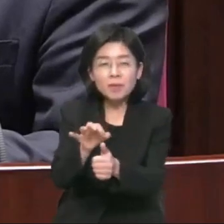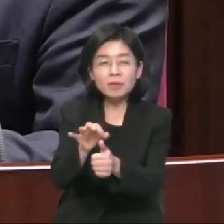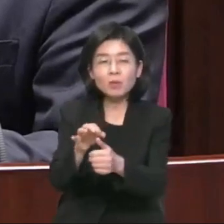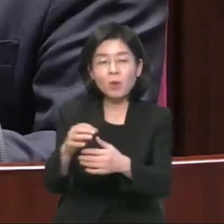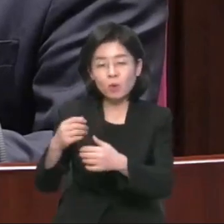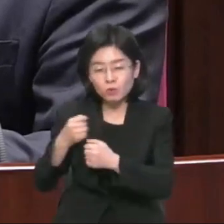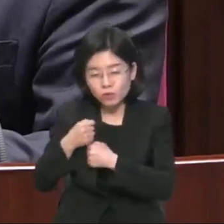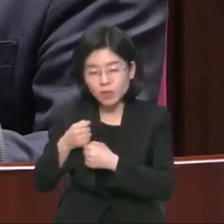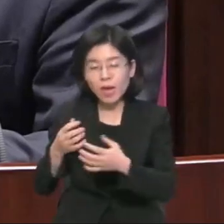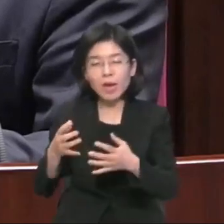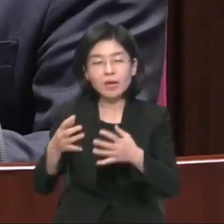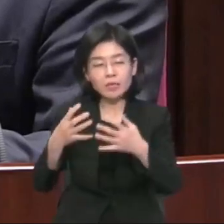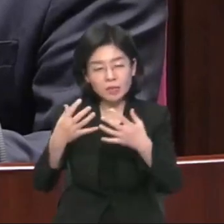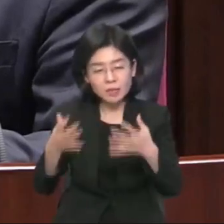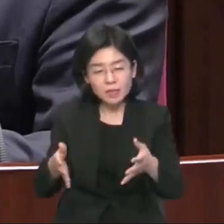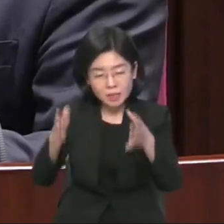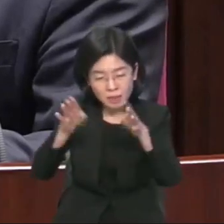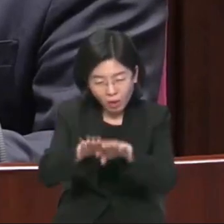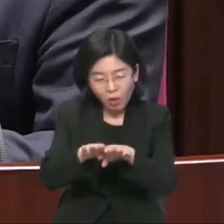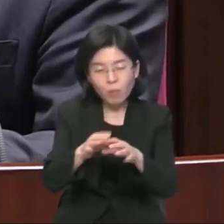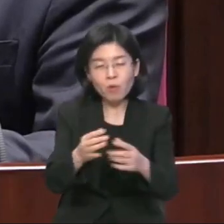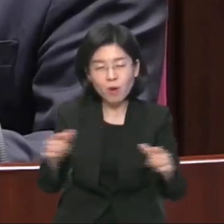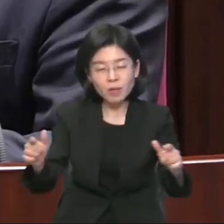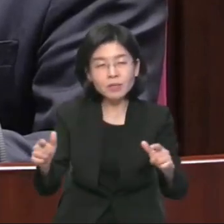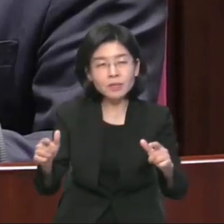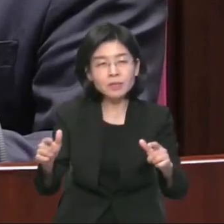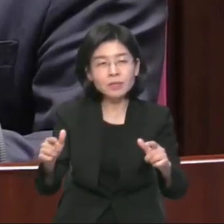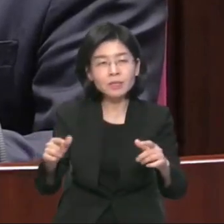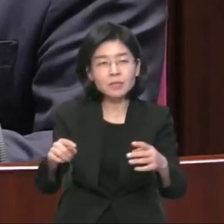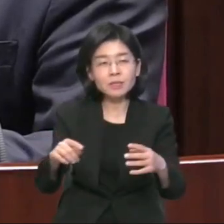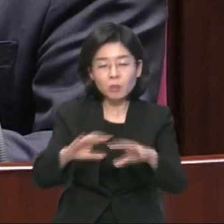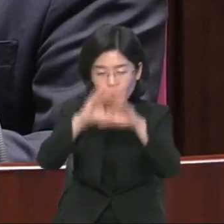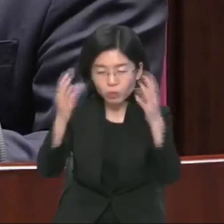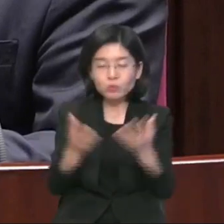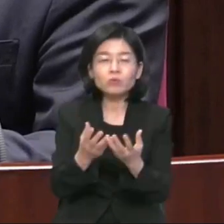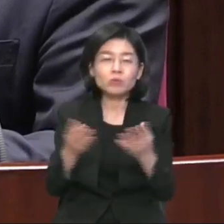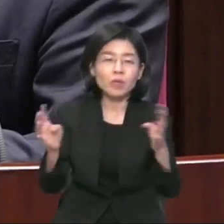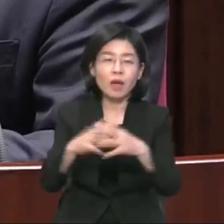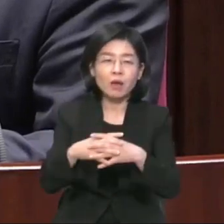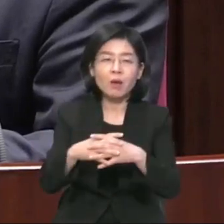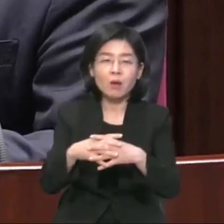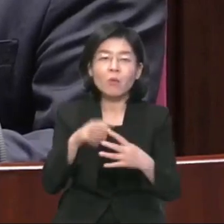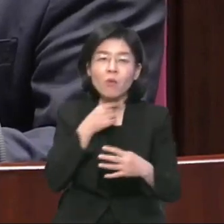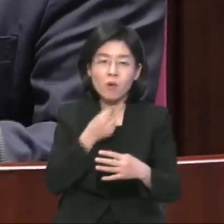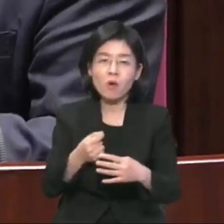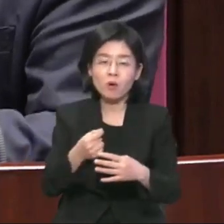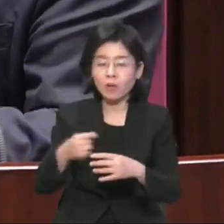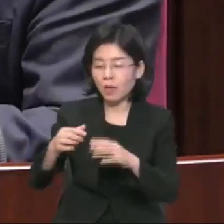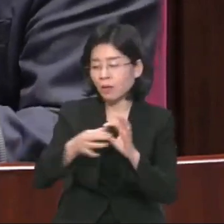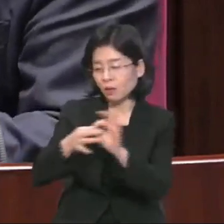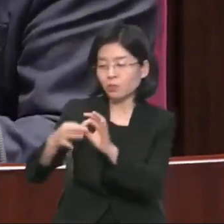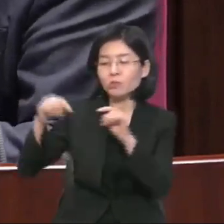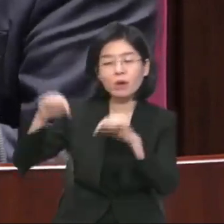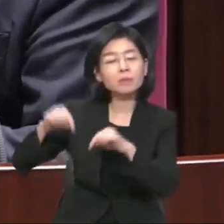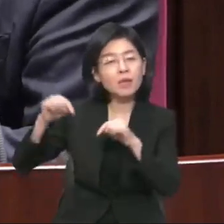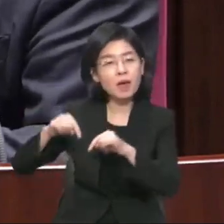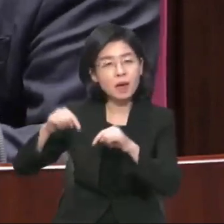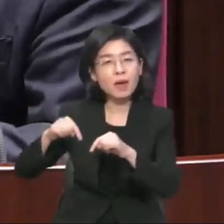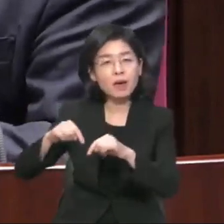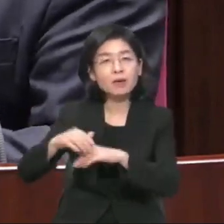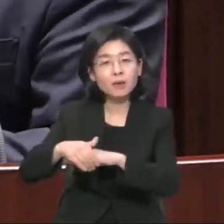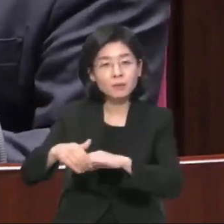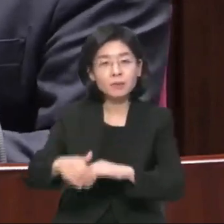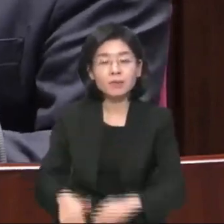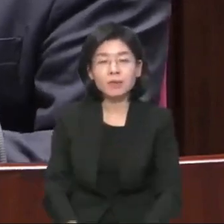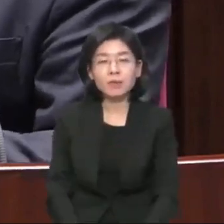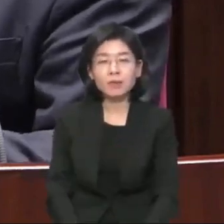대해서 계속 협의를 하면서 한꺼번에 다 타결이 될 수 있도록 협상을 계속 해나갈 계획을